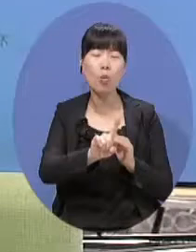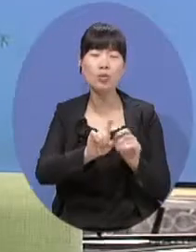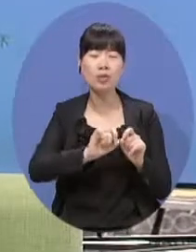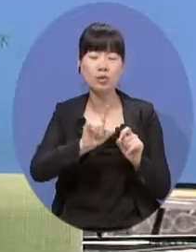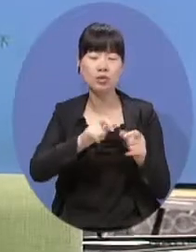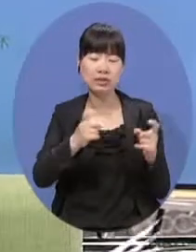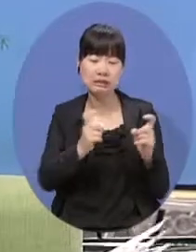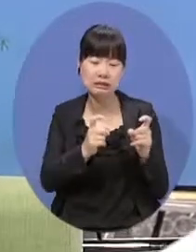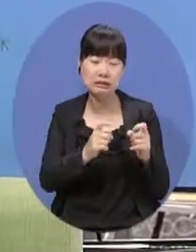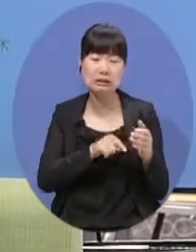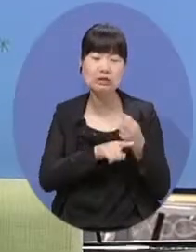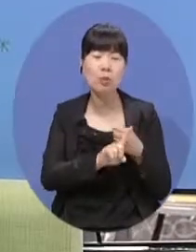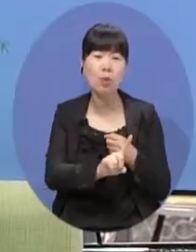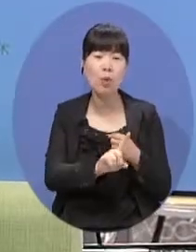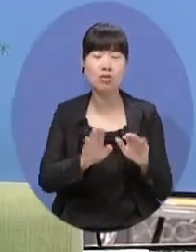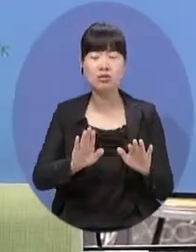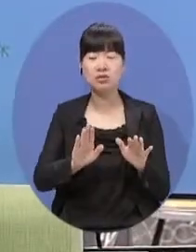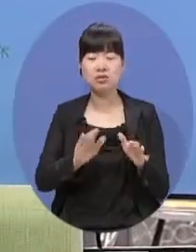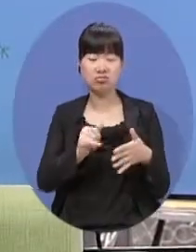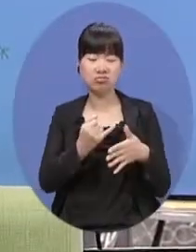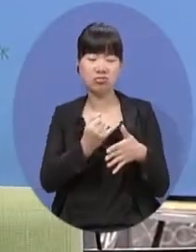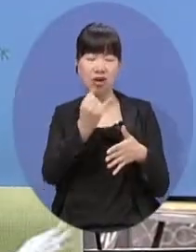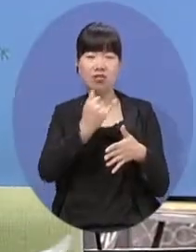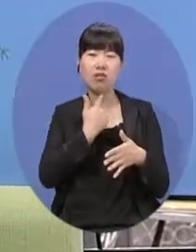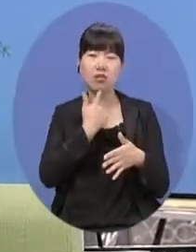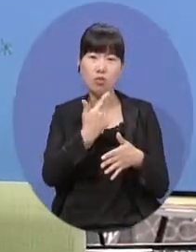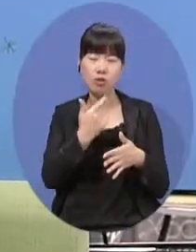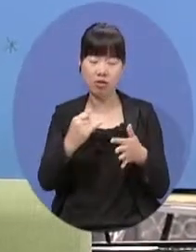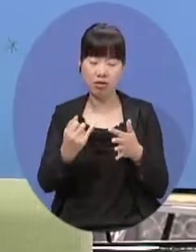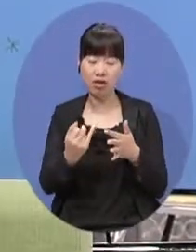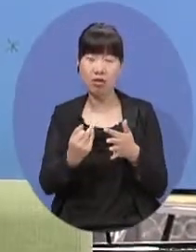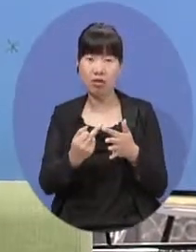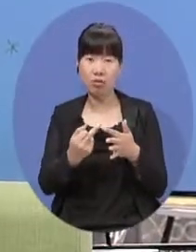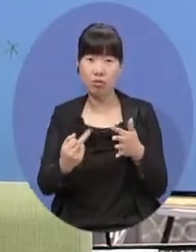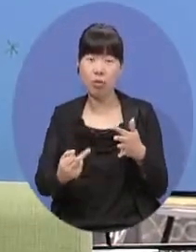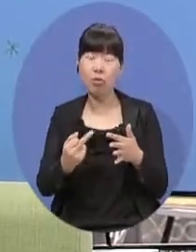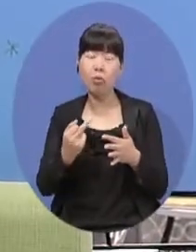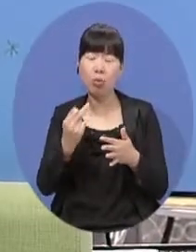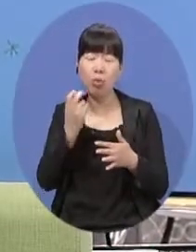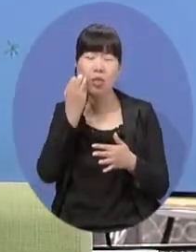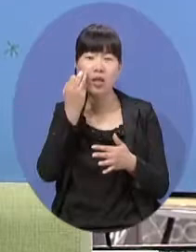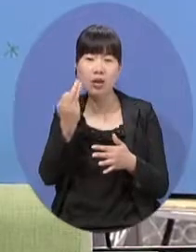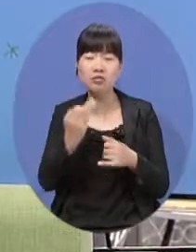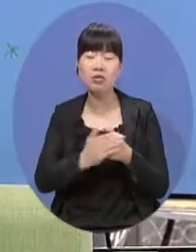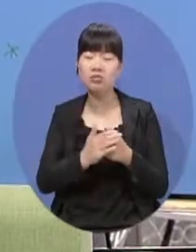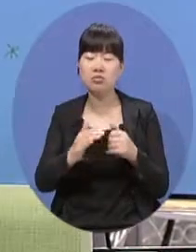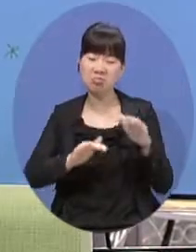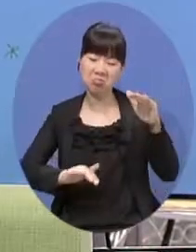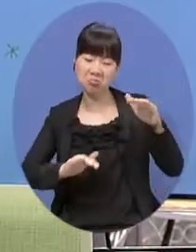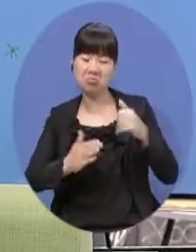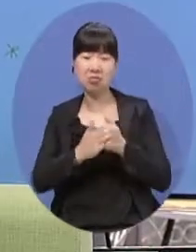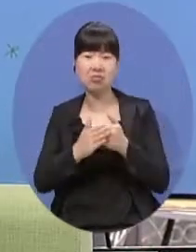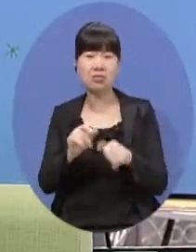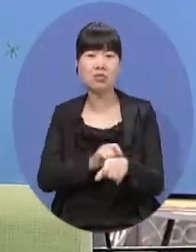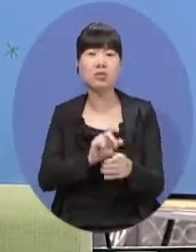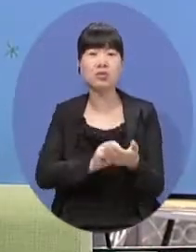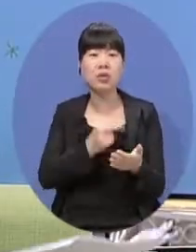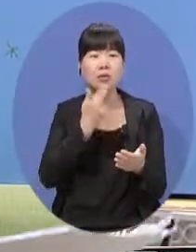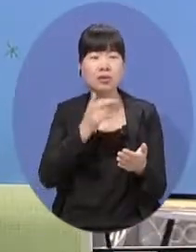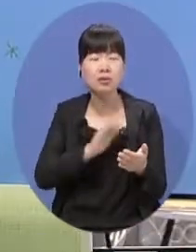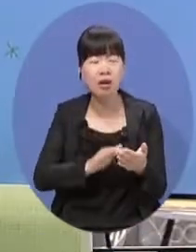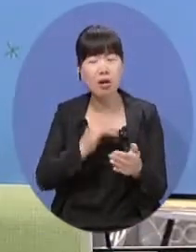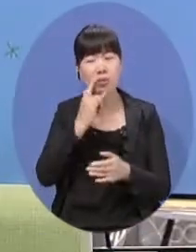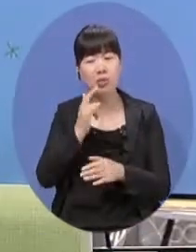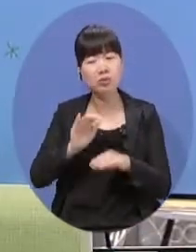되나요? 아직 좀 나이 차이가 많이 나고 그래서 뭐 아직 저희 집은 그렇지 않은데 쭉 보면은 뭐 부모님이 차별하지 않냐고, 부모님,